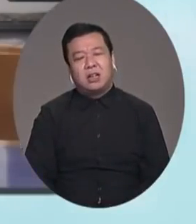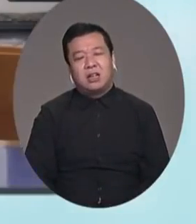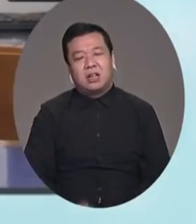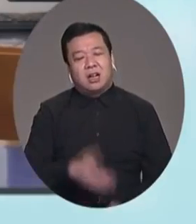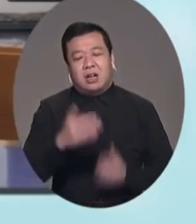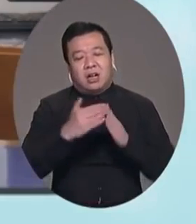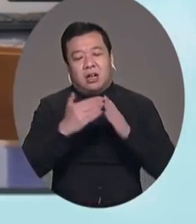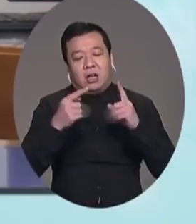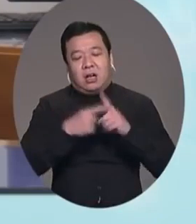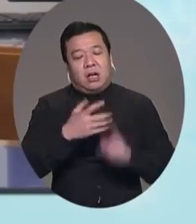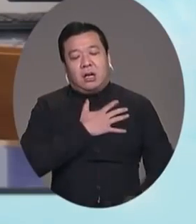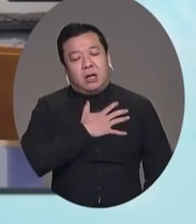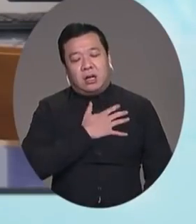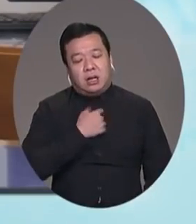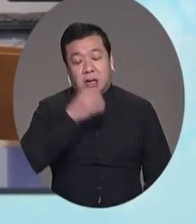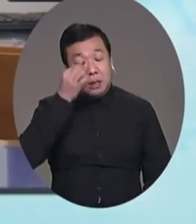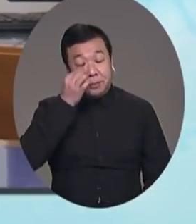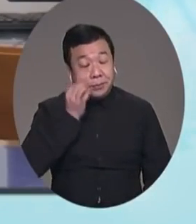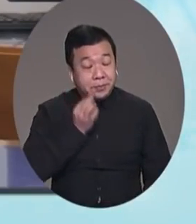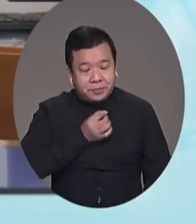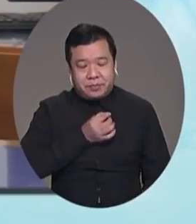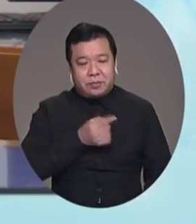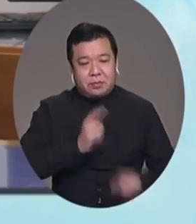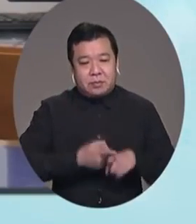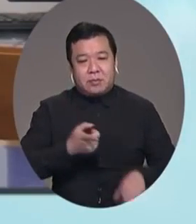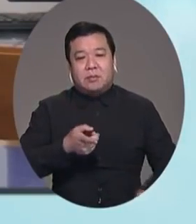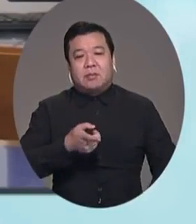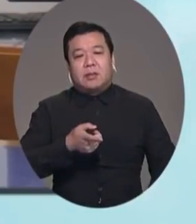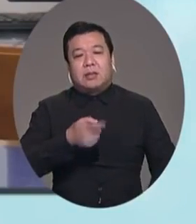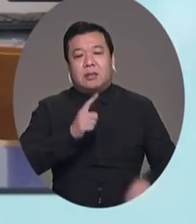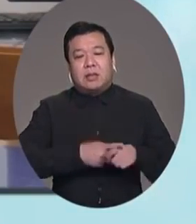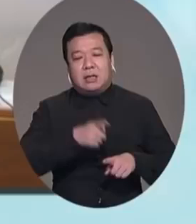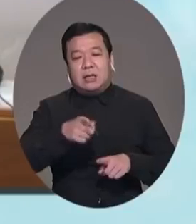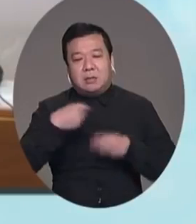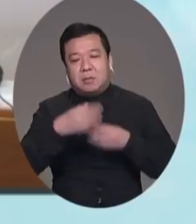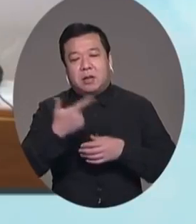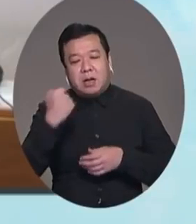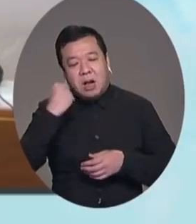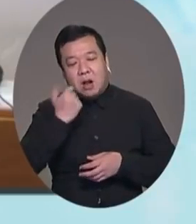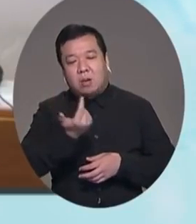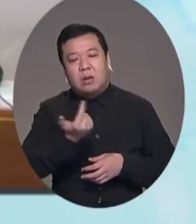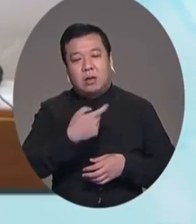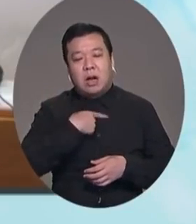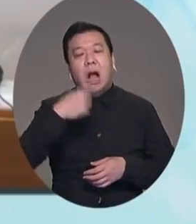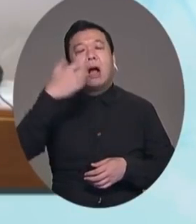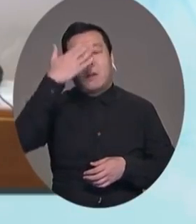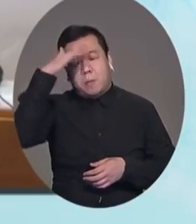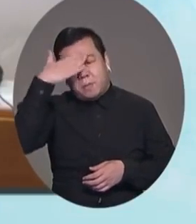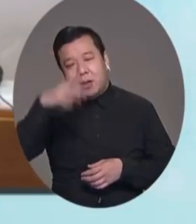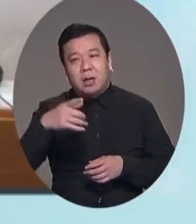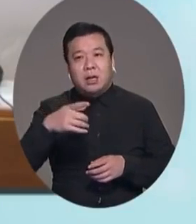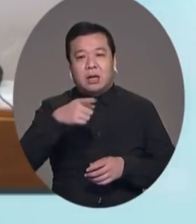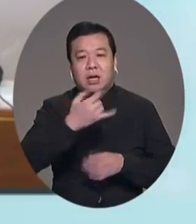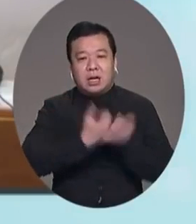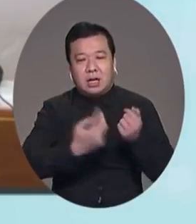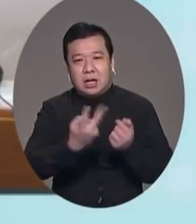人，一談家人就會眼濕濕、因為他們因為為我真的作了很大犧牲，我是心照的，兩個兒子